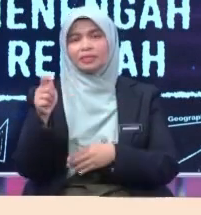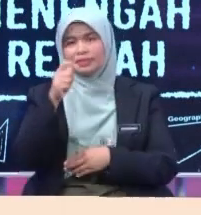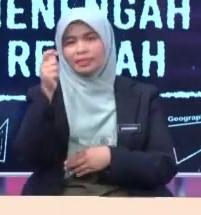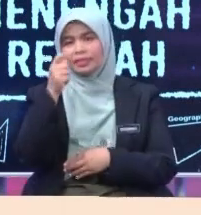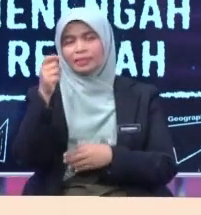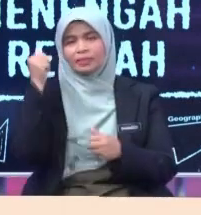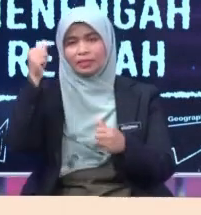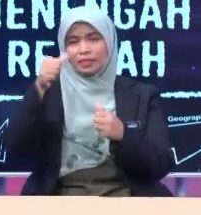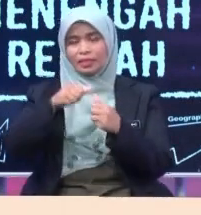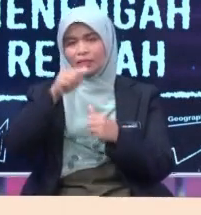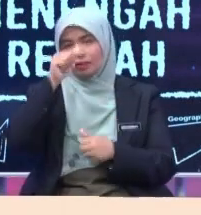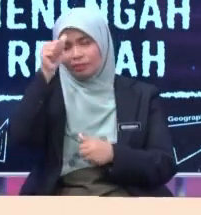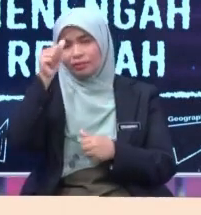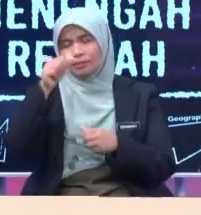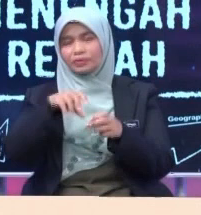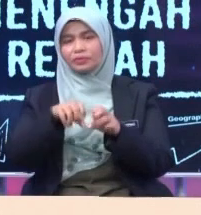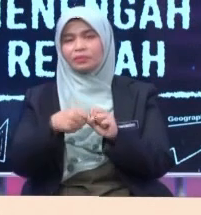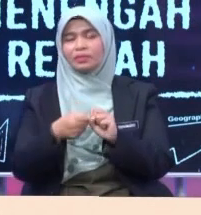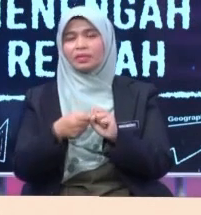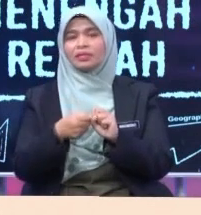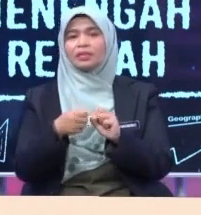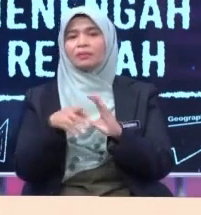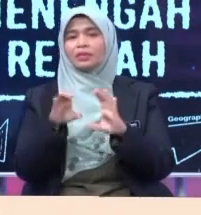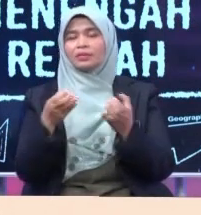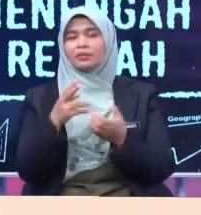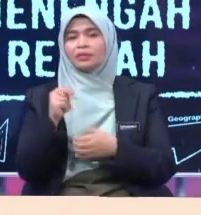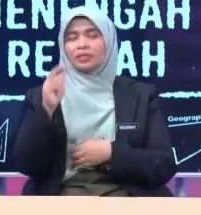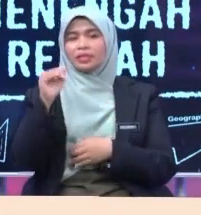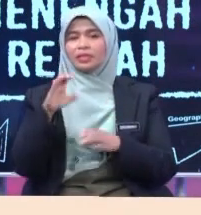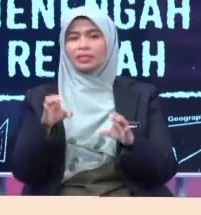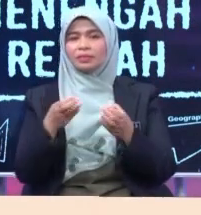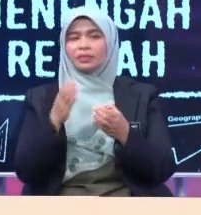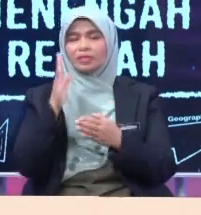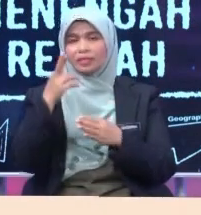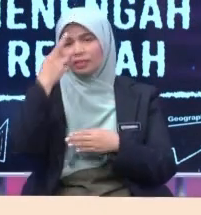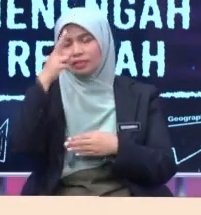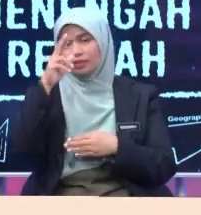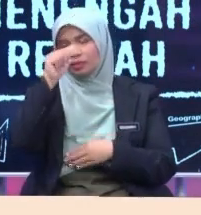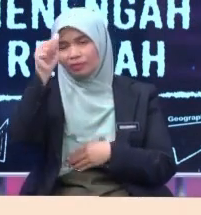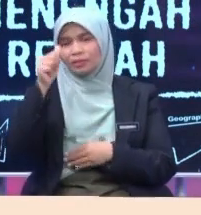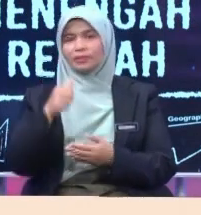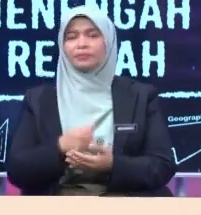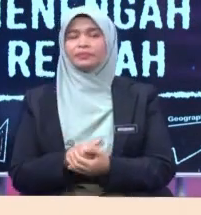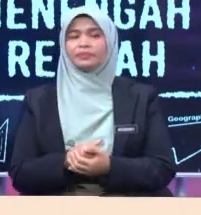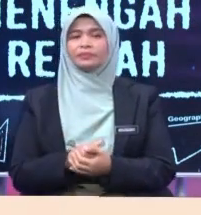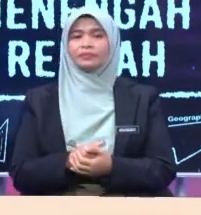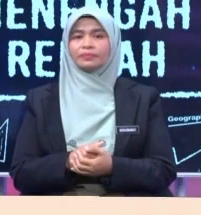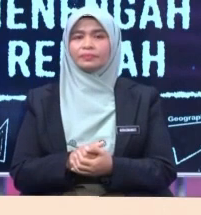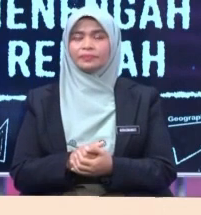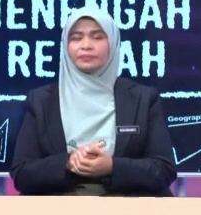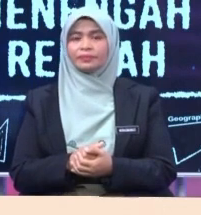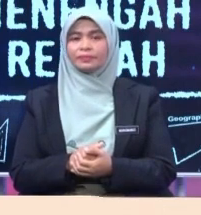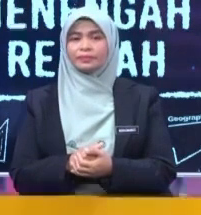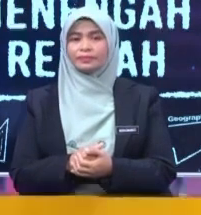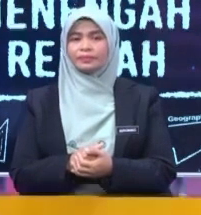setiap perkara agar setiap perbuatan yang dilakukan sentiasa diredai Allah dan dikurniakan syurga tertinggi di akhirat